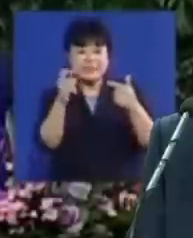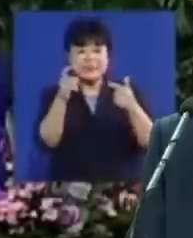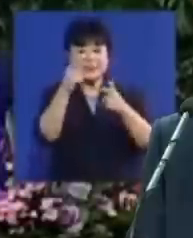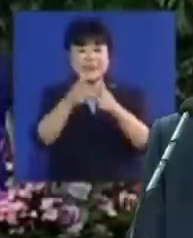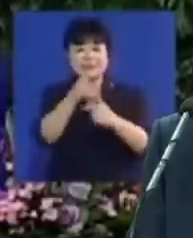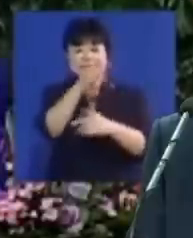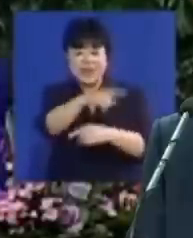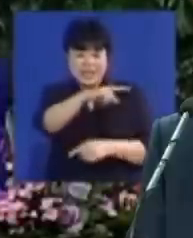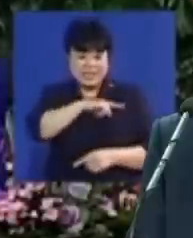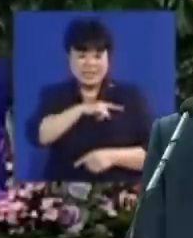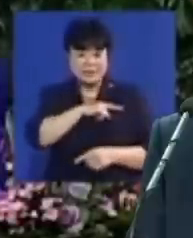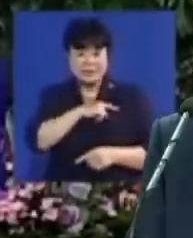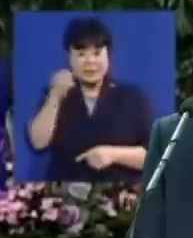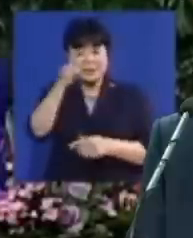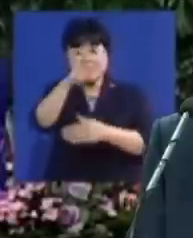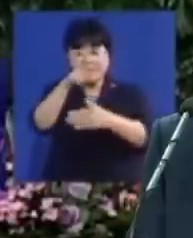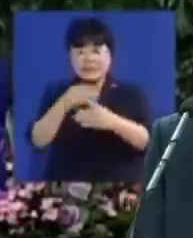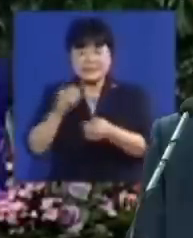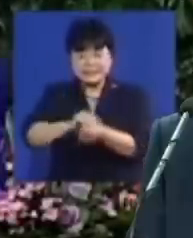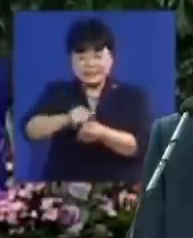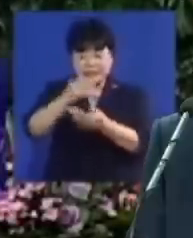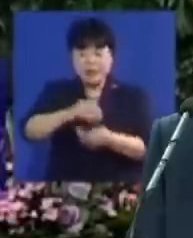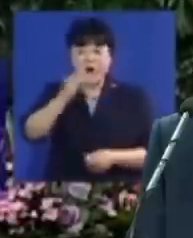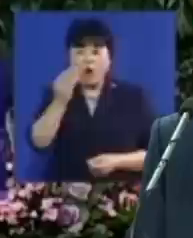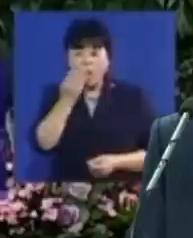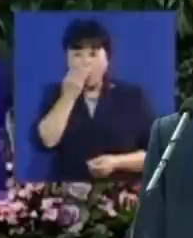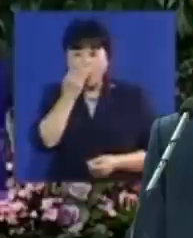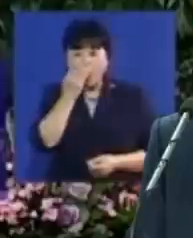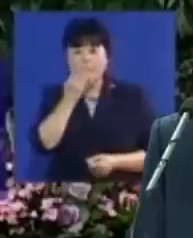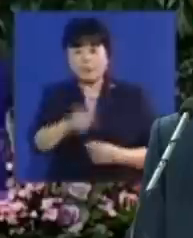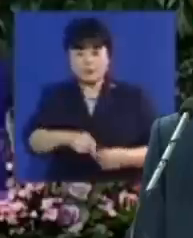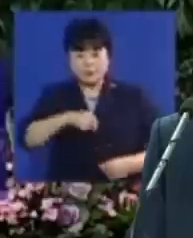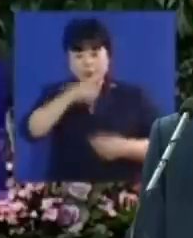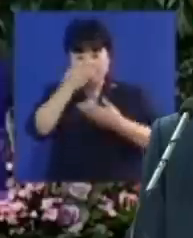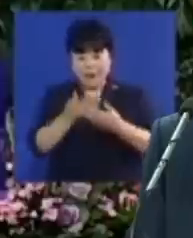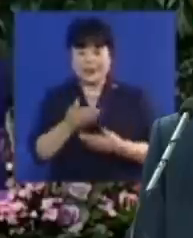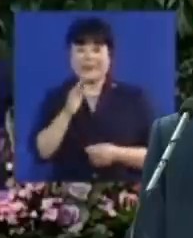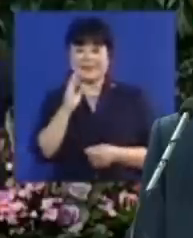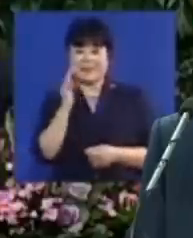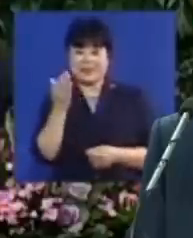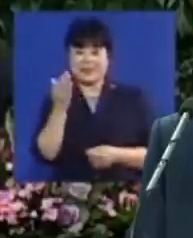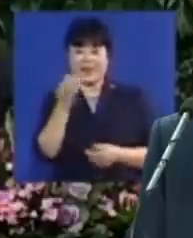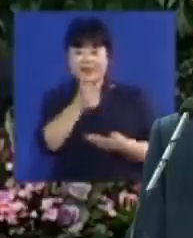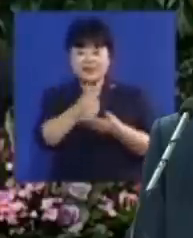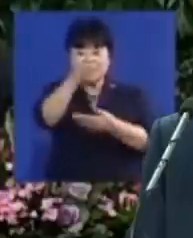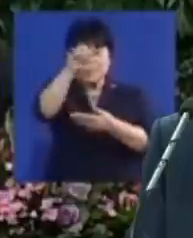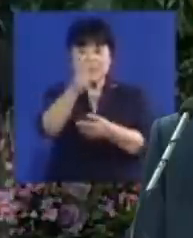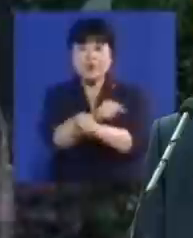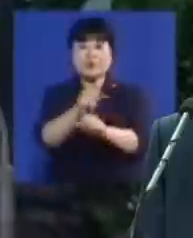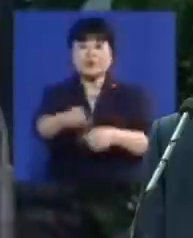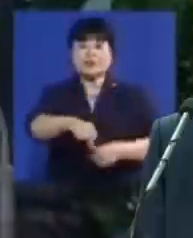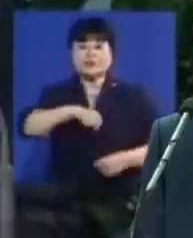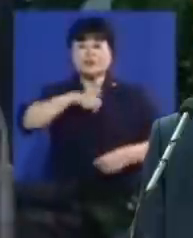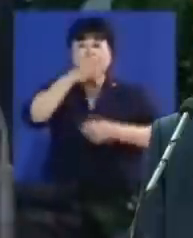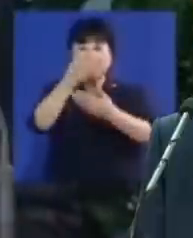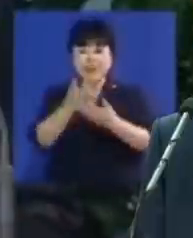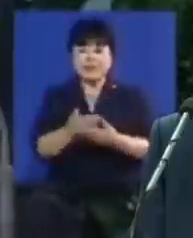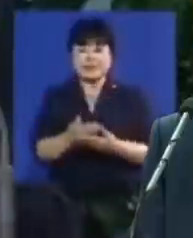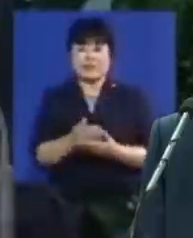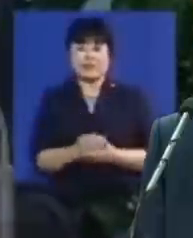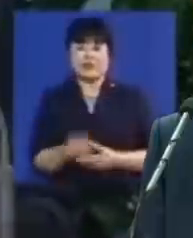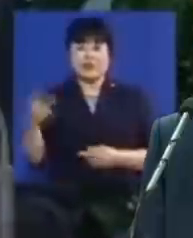우리 하나님의 성령 안에서 씻음과 거룩함과 의롭다 하심을 받았느니라. 우리가 주님 앞에 용서와 의로움만 받는 것이